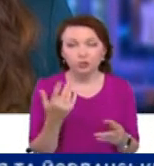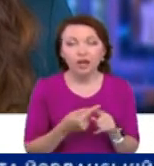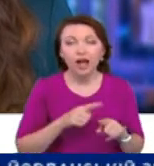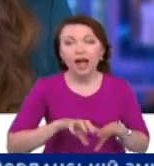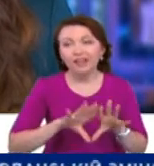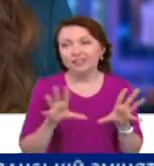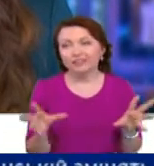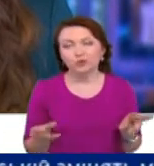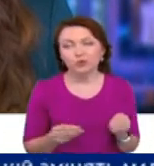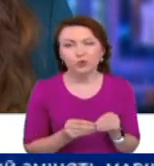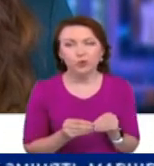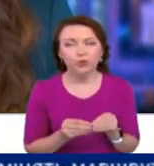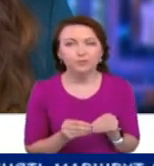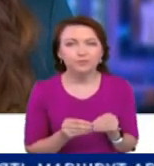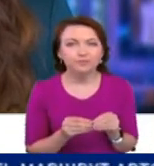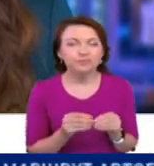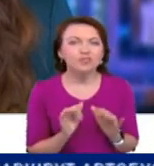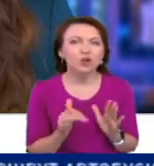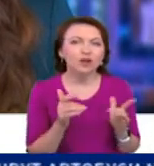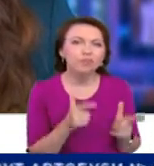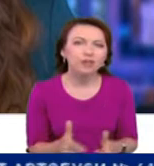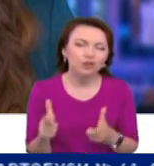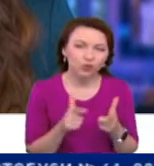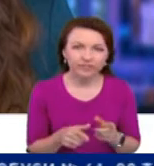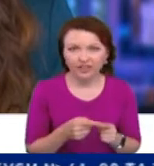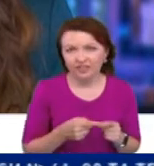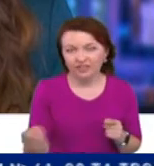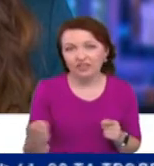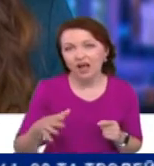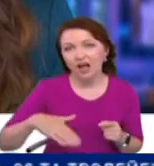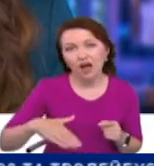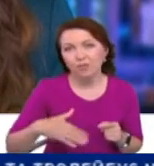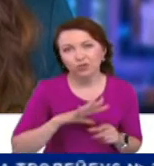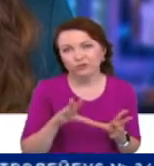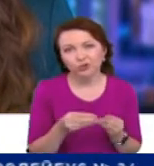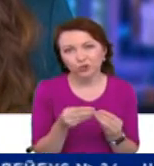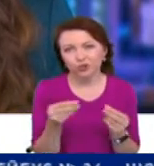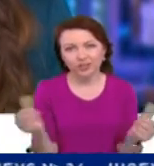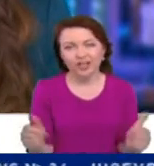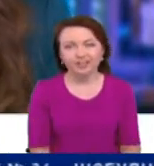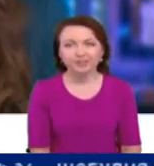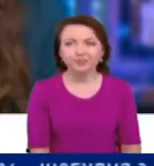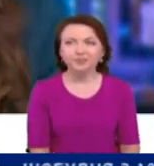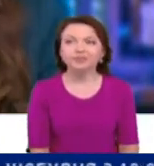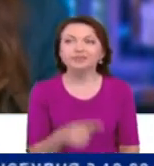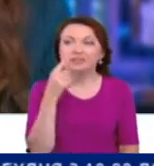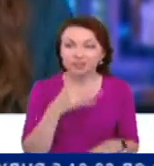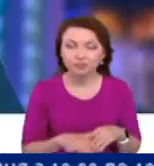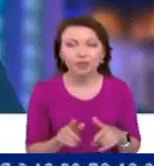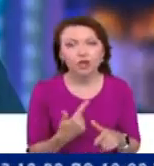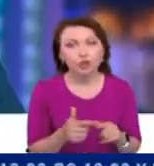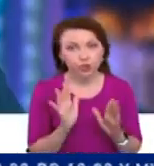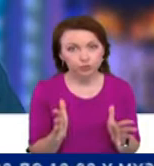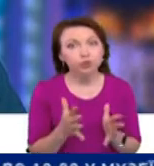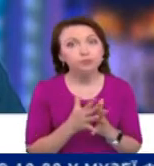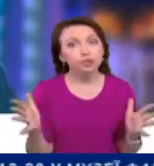чисто буквально в подготовке это все длится, а потом это все исчезает. Зрозуміло. Чи буде більше